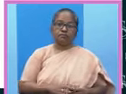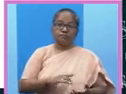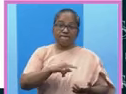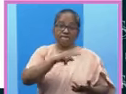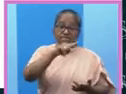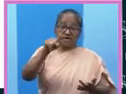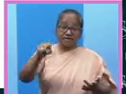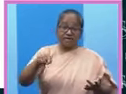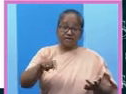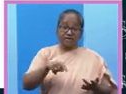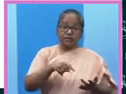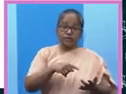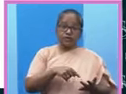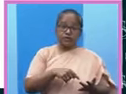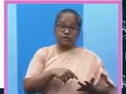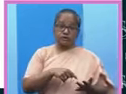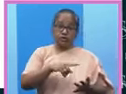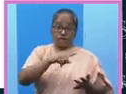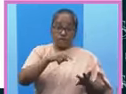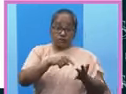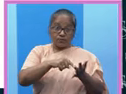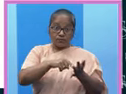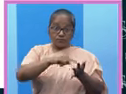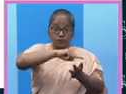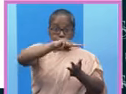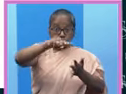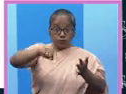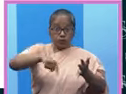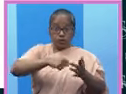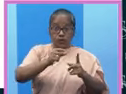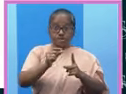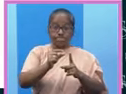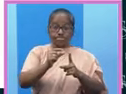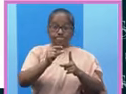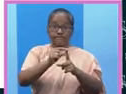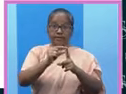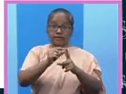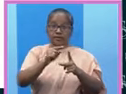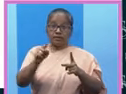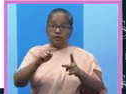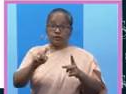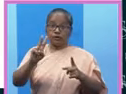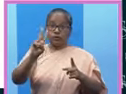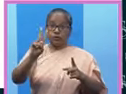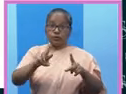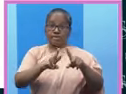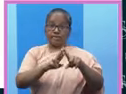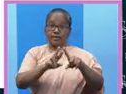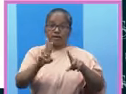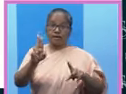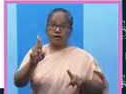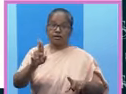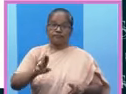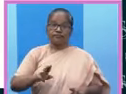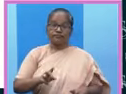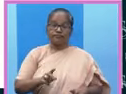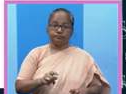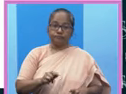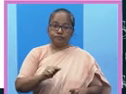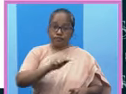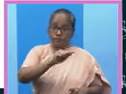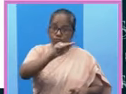வட்டத்தினுடைய சுற்றளவு 2πr நமக்கு தெரியும். இப்போ இந்த வில் எங்கேருந்து ஆரம்பித்து எதில் முடியுது, போர்டில் இங்கே ஆரம்பித்து இதில் இருந்து